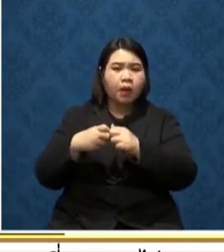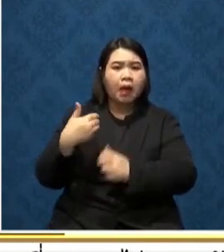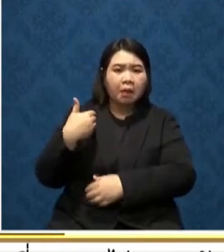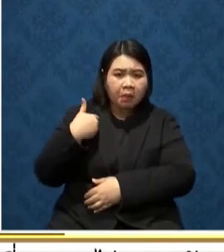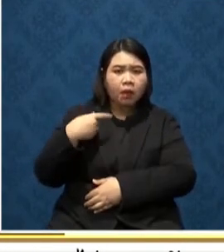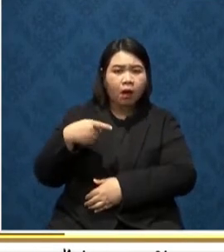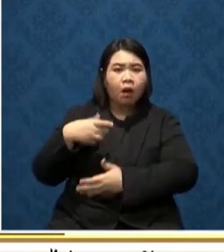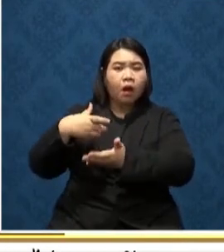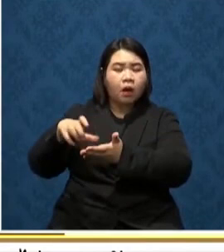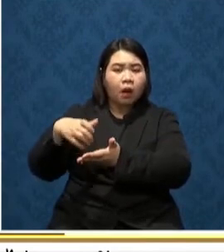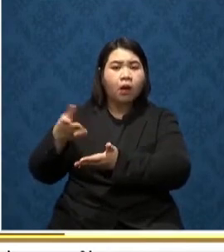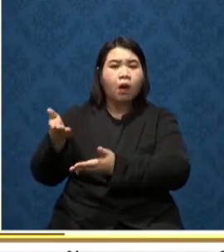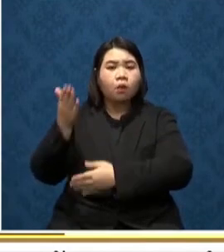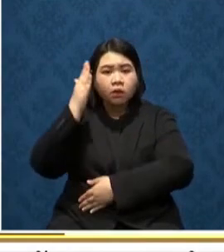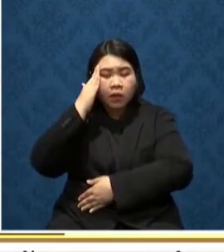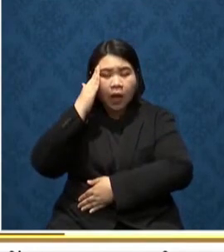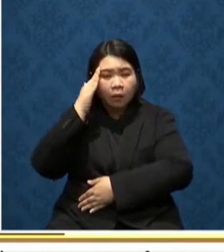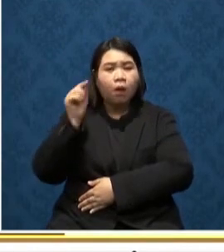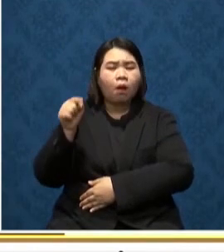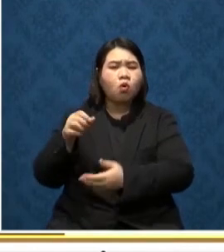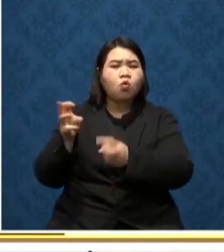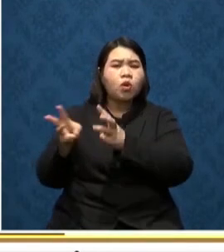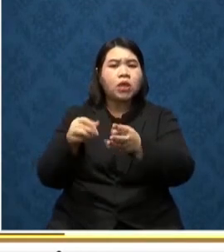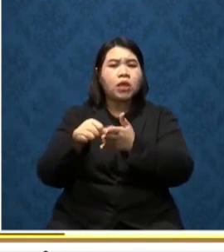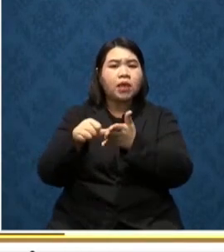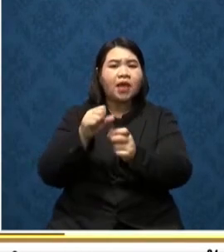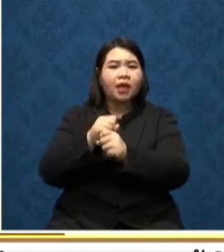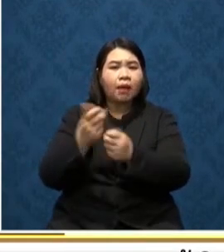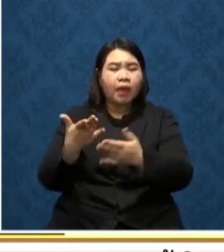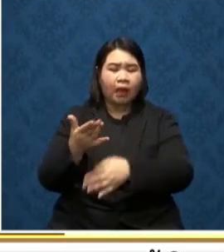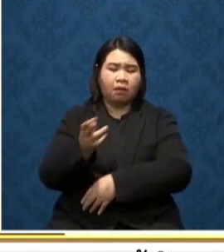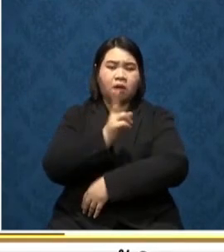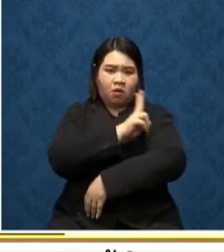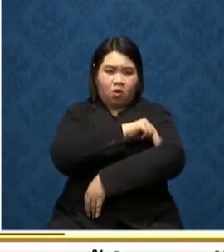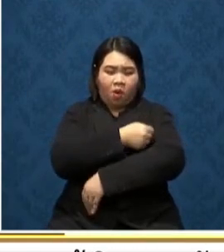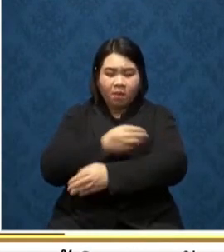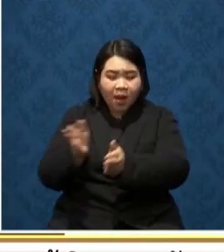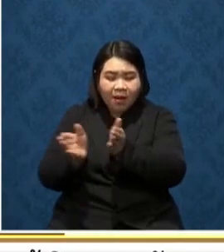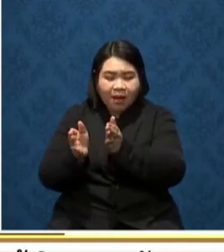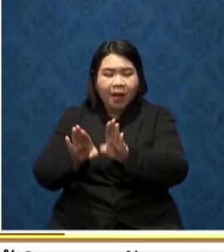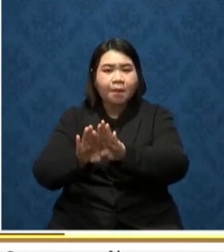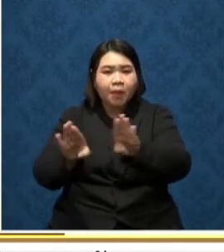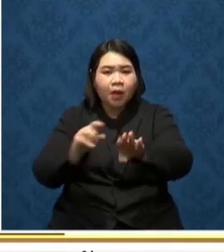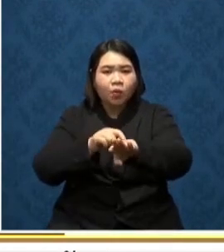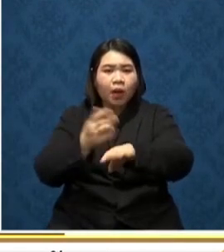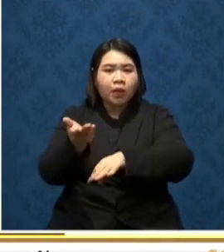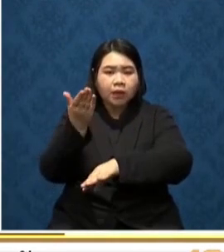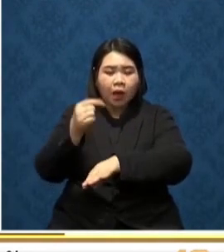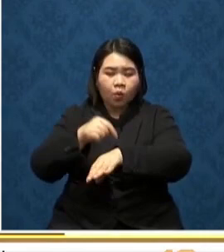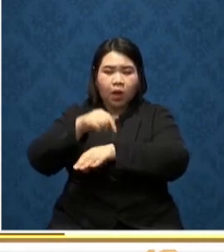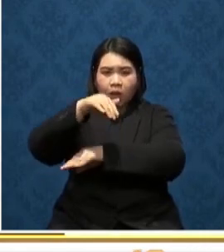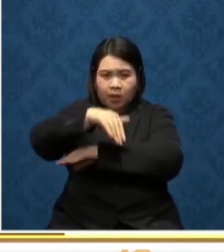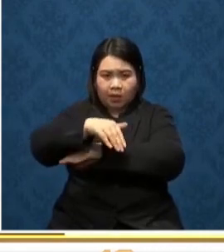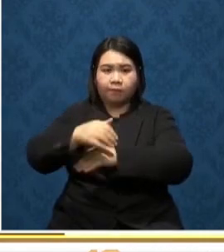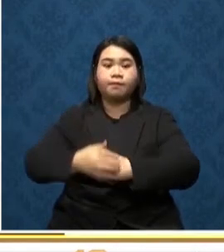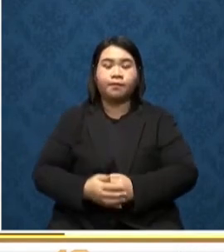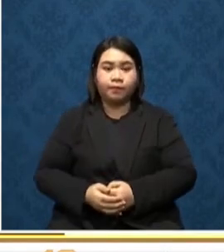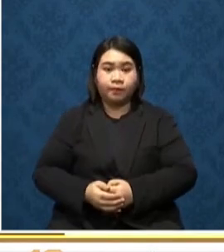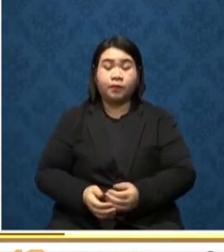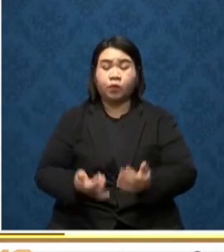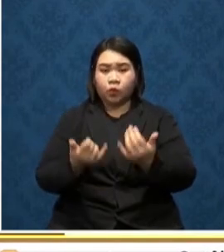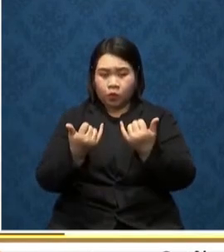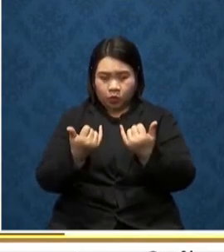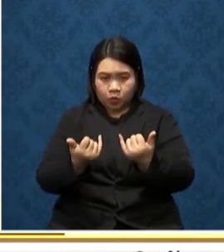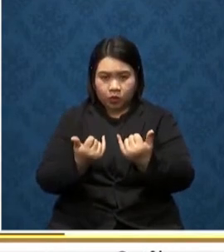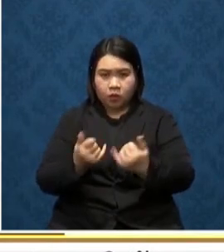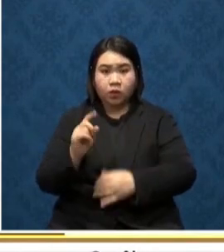่านี้ไปให้ท่านได้รบทราบแลท่านก็มาแ้ปัญหาให้ส่งเห่านี้นะครั่านรำปรี ท่านประทานครั ท่านพระรำปรีครับ